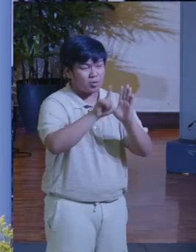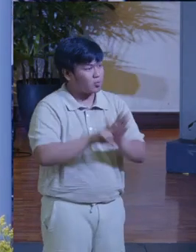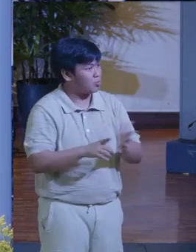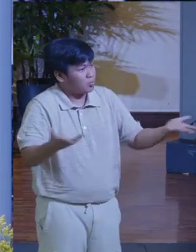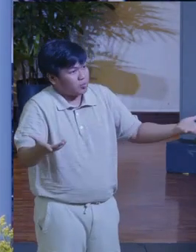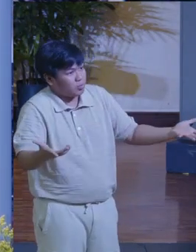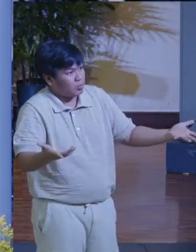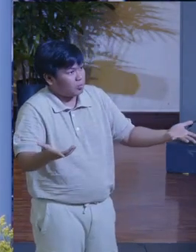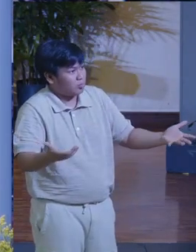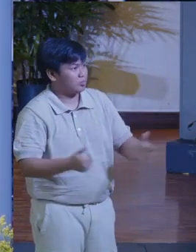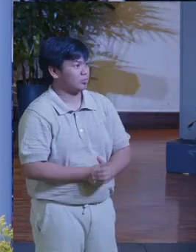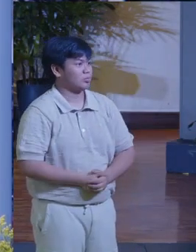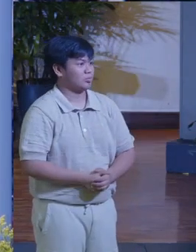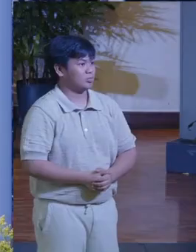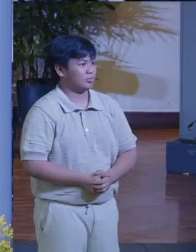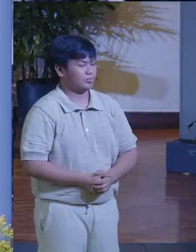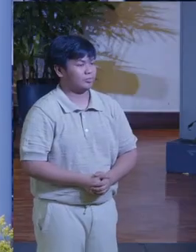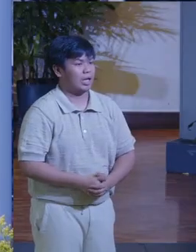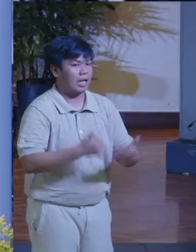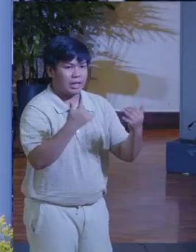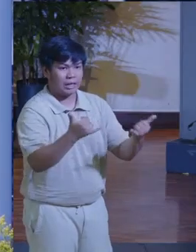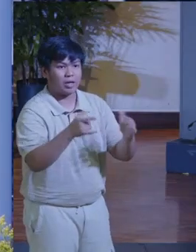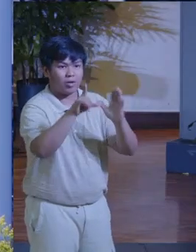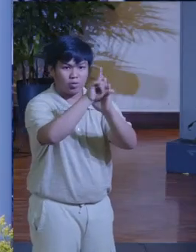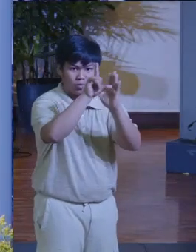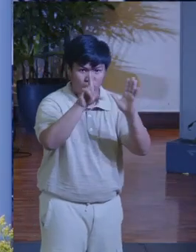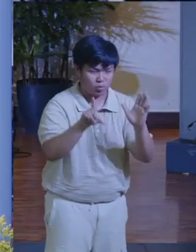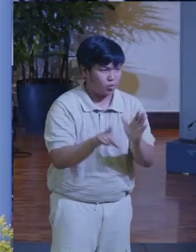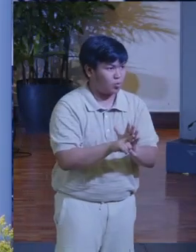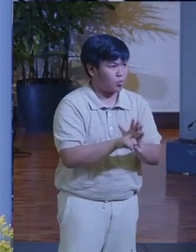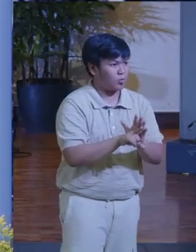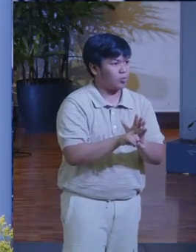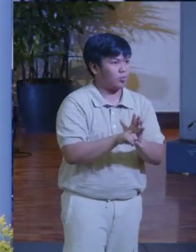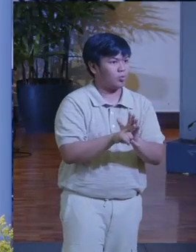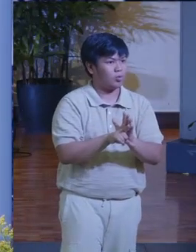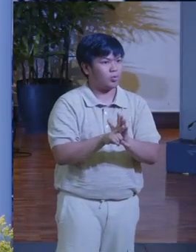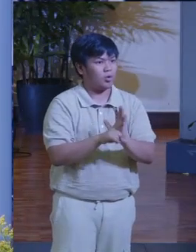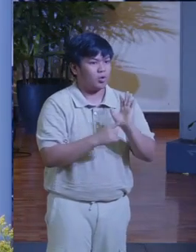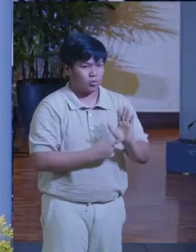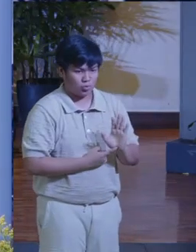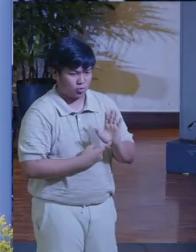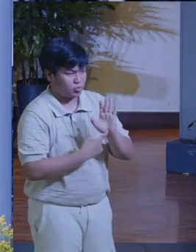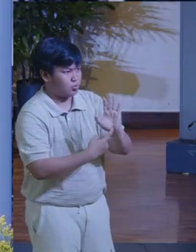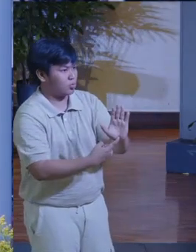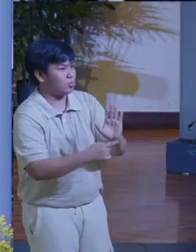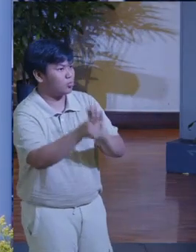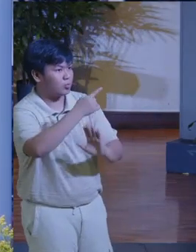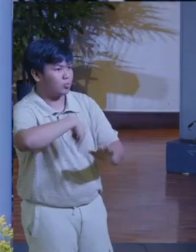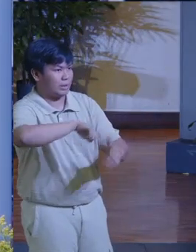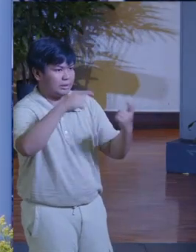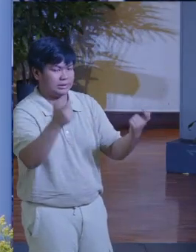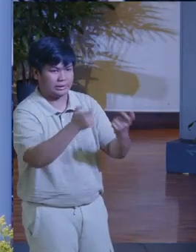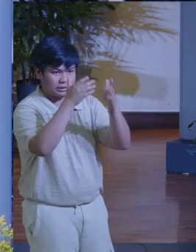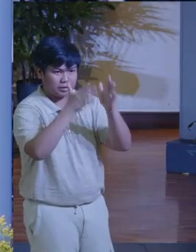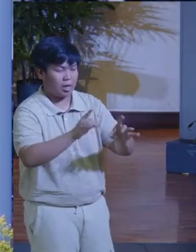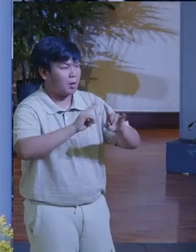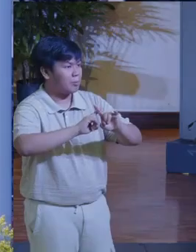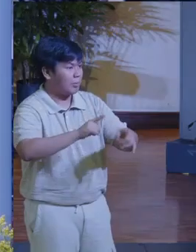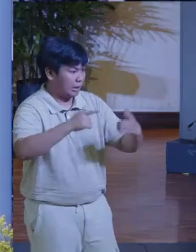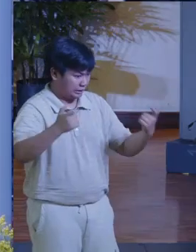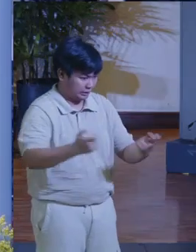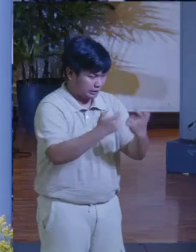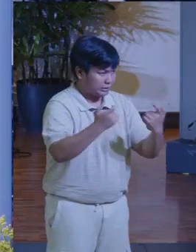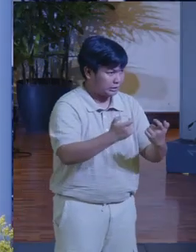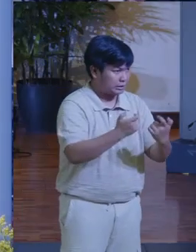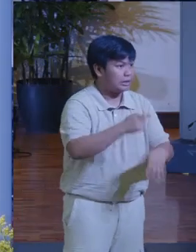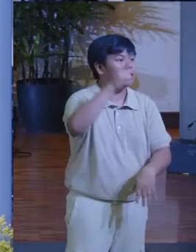Romans 5:20. Now the law came in to increase the trespass, but where sin increased, grace abounded all